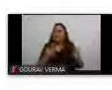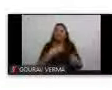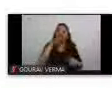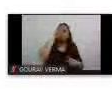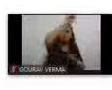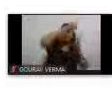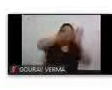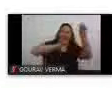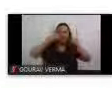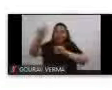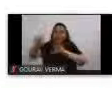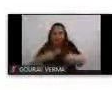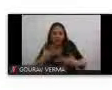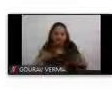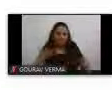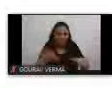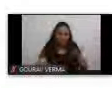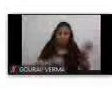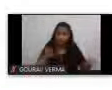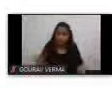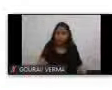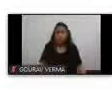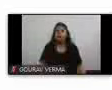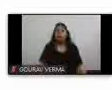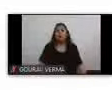इन लैंग्वेज डेवलपमेंट, क्योंकि